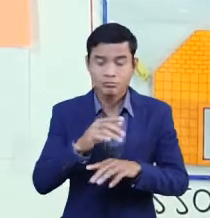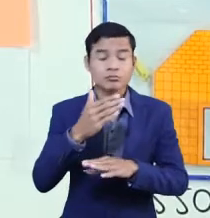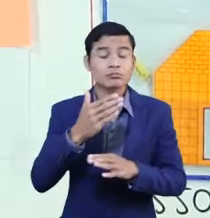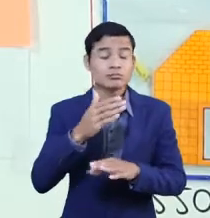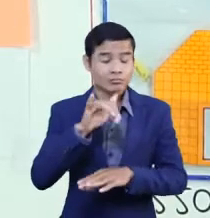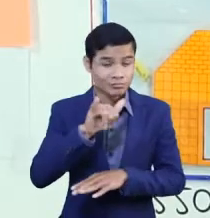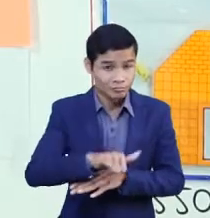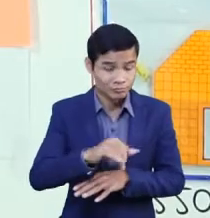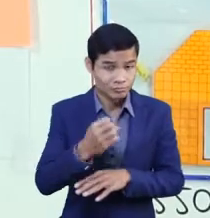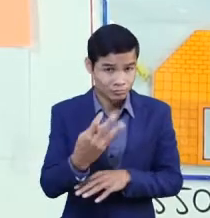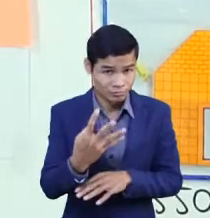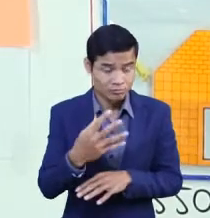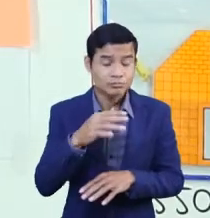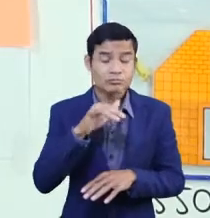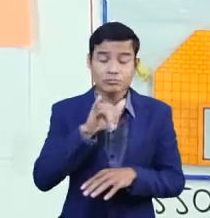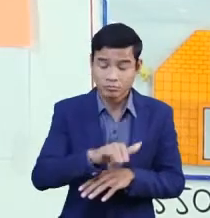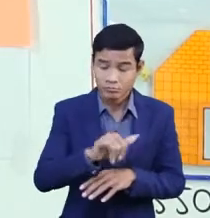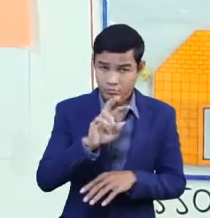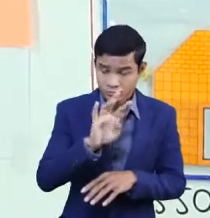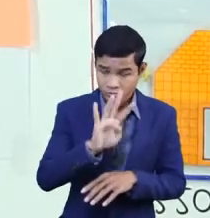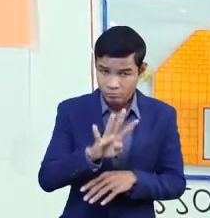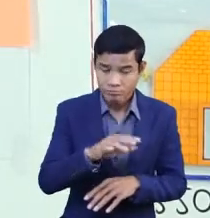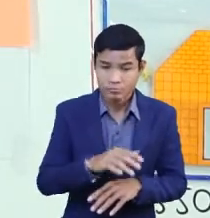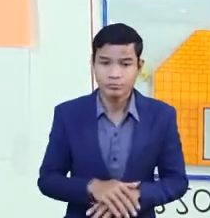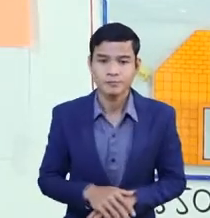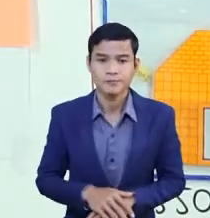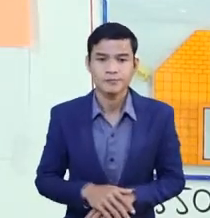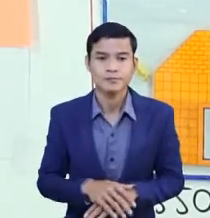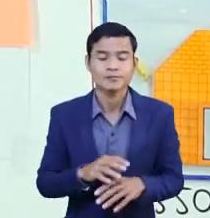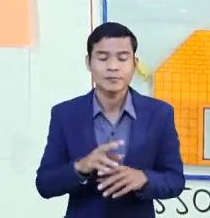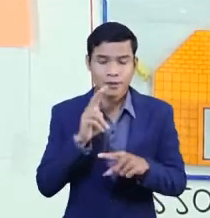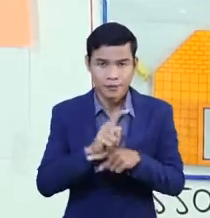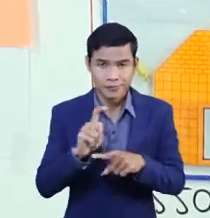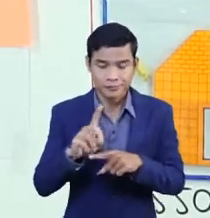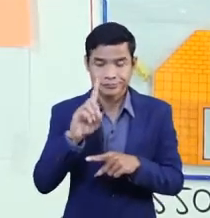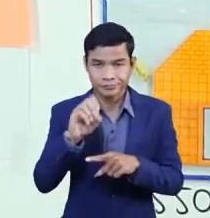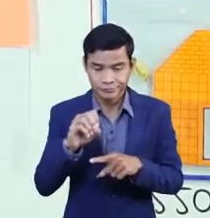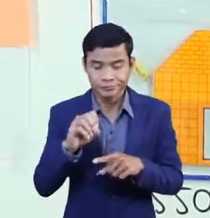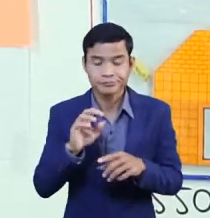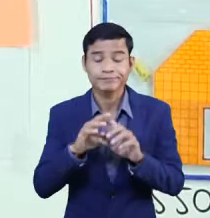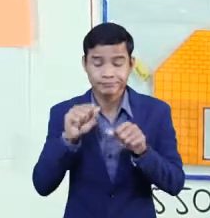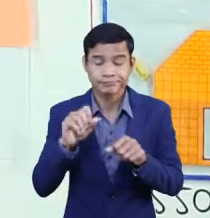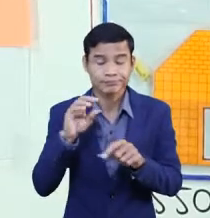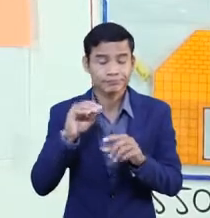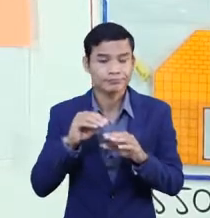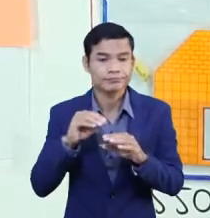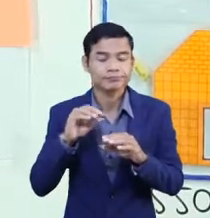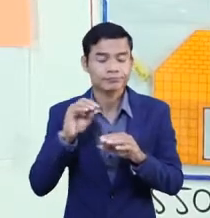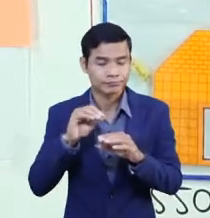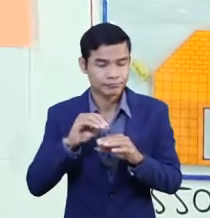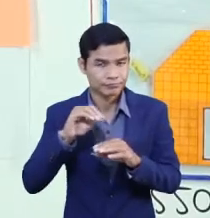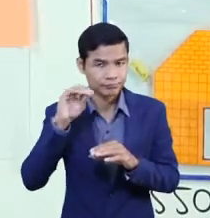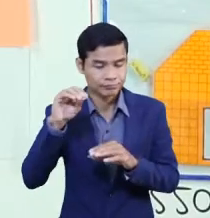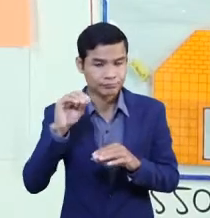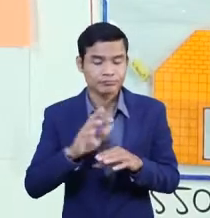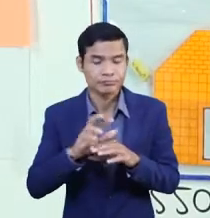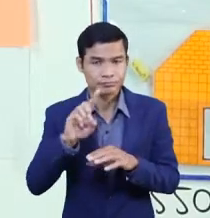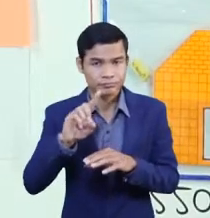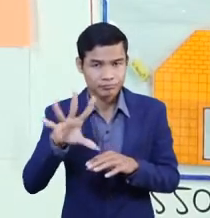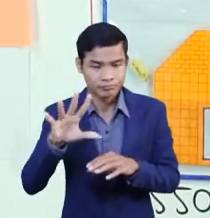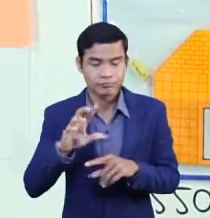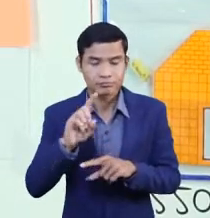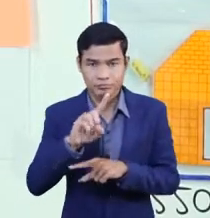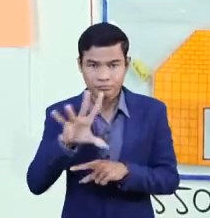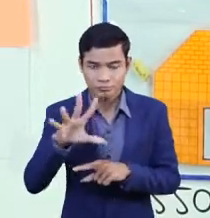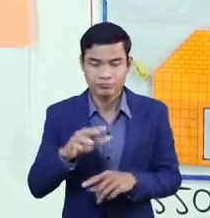ល់ចានៅសល់4ចាអញ្ចឹងខ្ទង់10នេះទៅយើងបានចា15